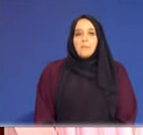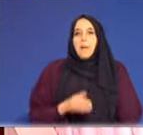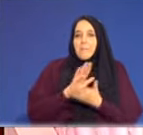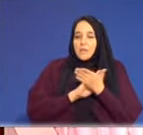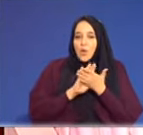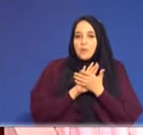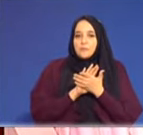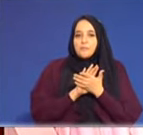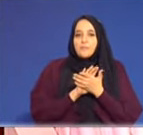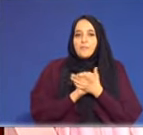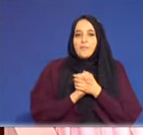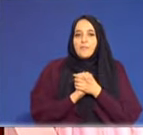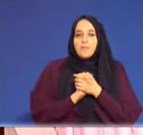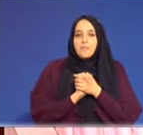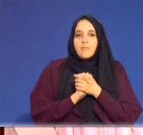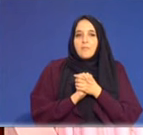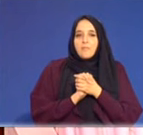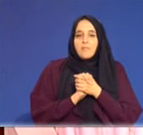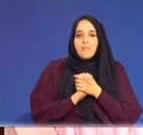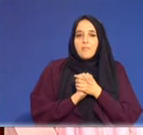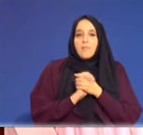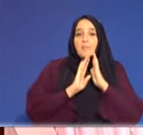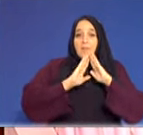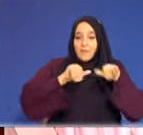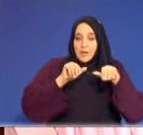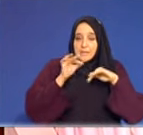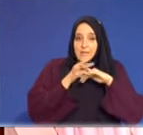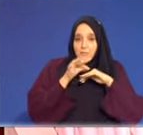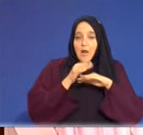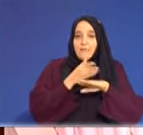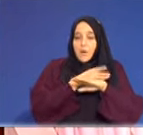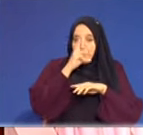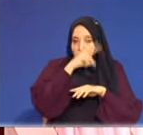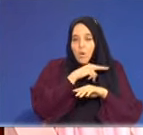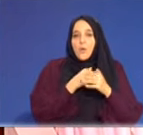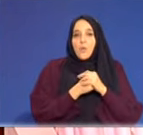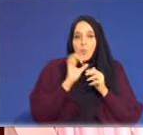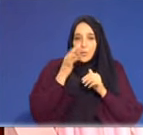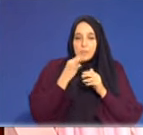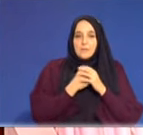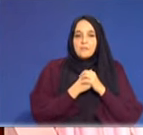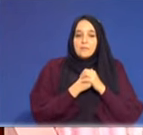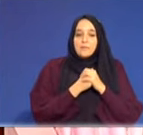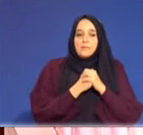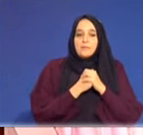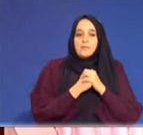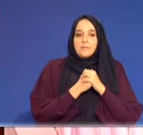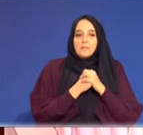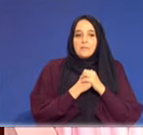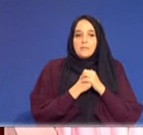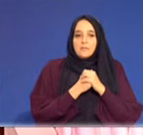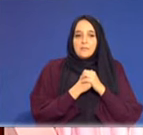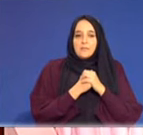سمرة تزوج وعنده طفلة. نعم زوجة طلق زوجته قبل ما يموت. ايه طلقها قبل ما يموت. طيب. ومن